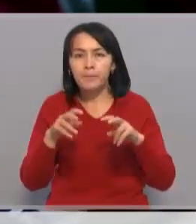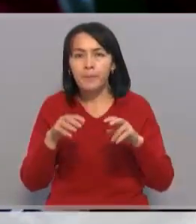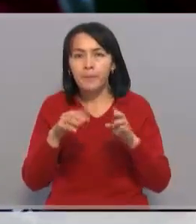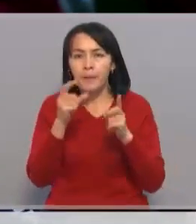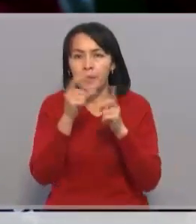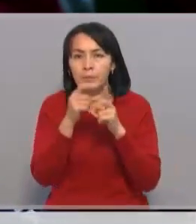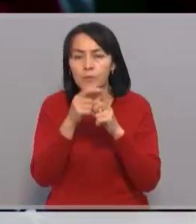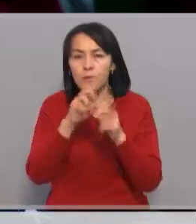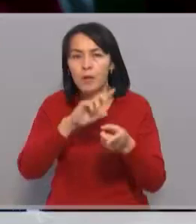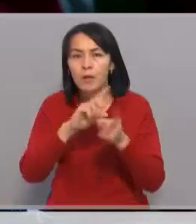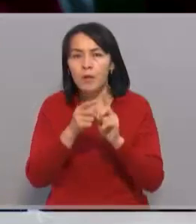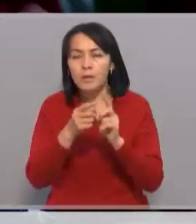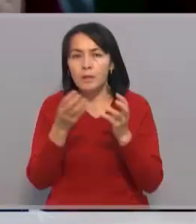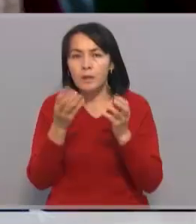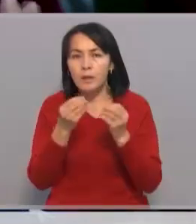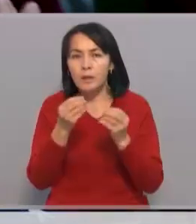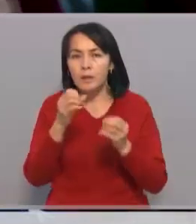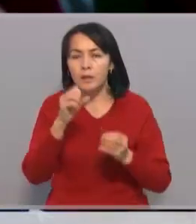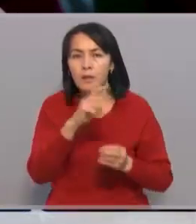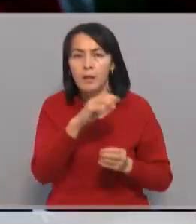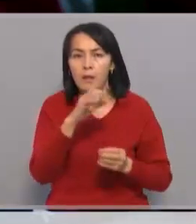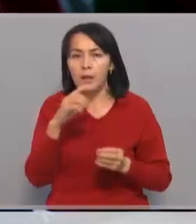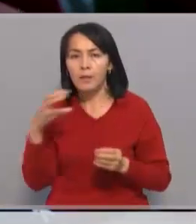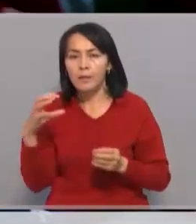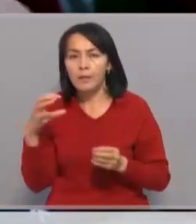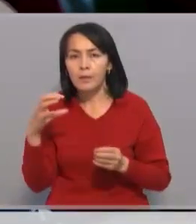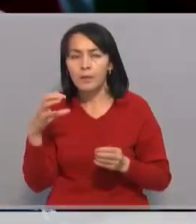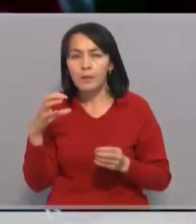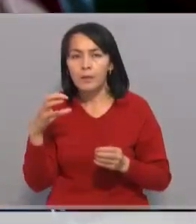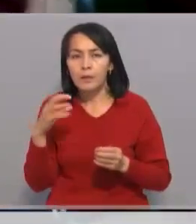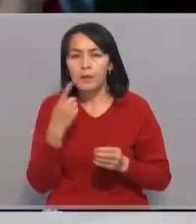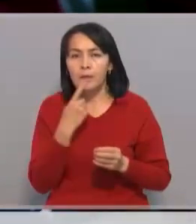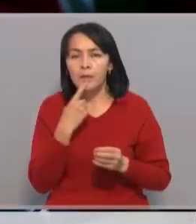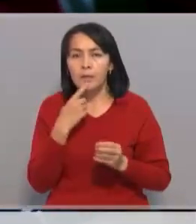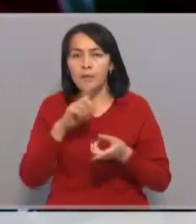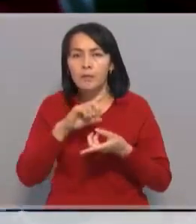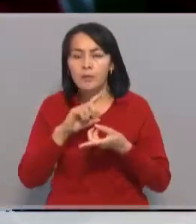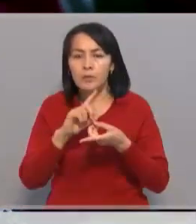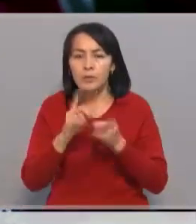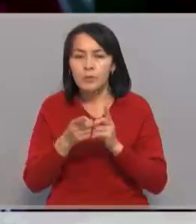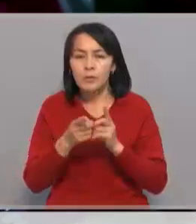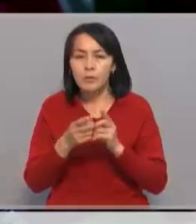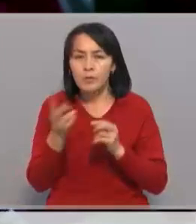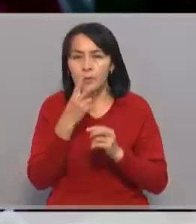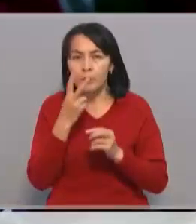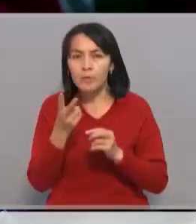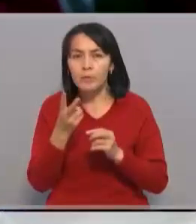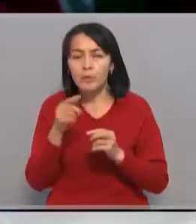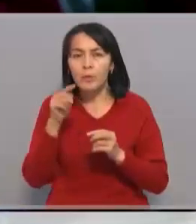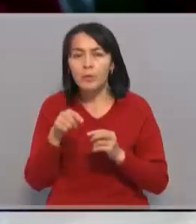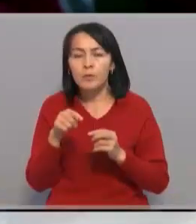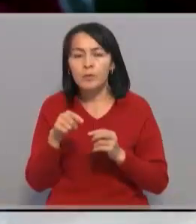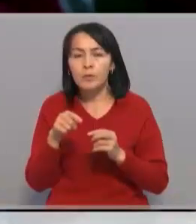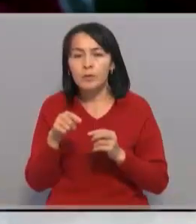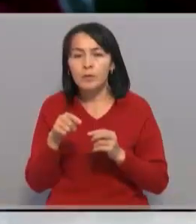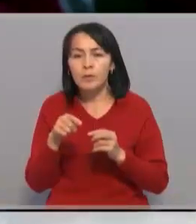фонетикадан өзгеріс келеді, грамматикадан тілге лексикадан келеді, сосын грамматикадан келеді деп көрсетеді екенде, осылардың